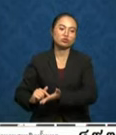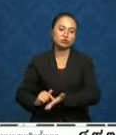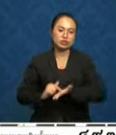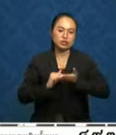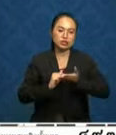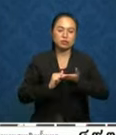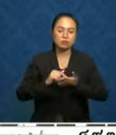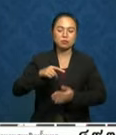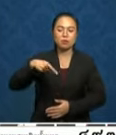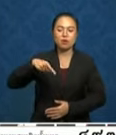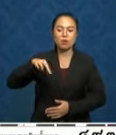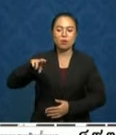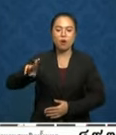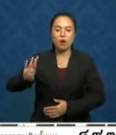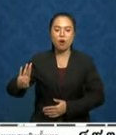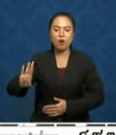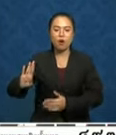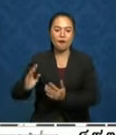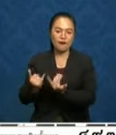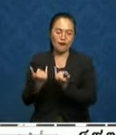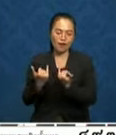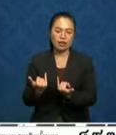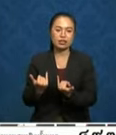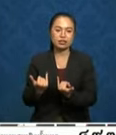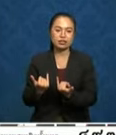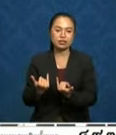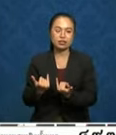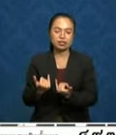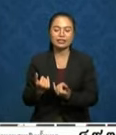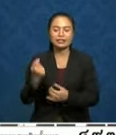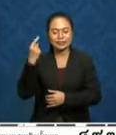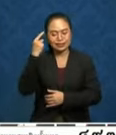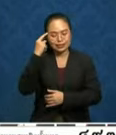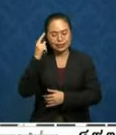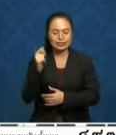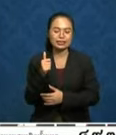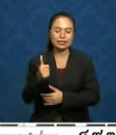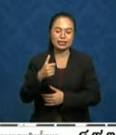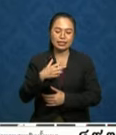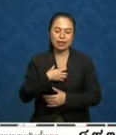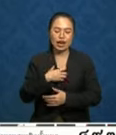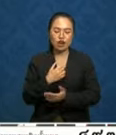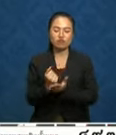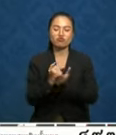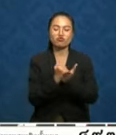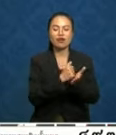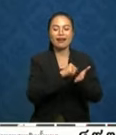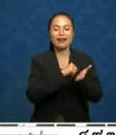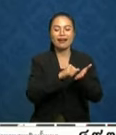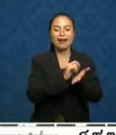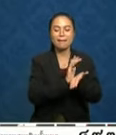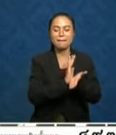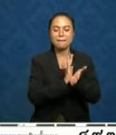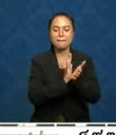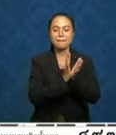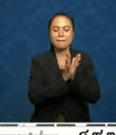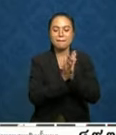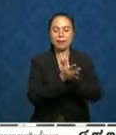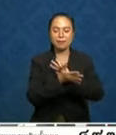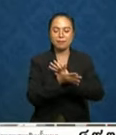ฉบับนี้โดยมีกุศลและเจตนาที่อยากจะมีการปรับปรุงหรือปฏิรูปก